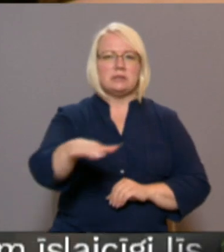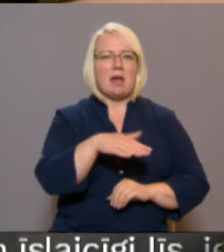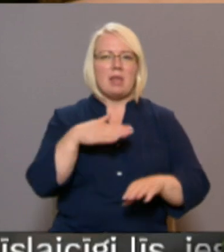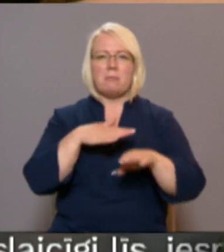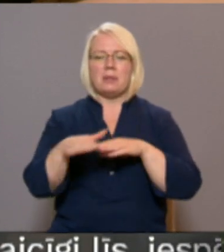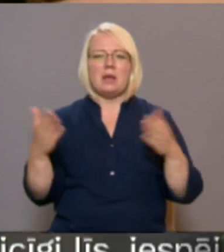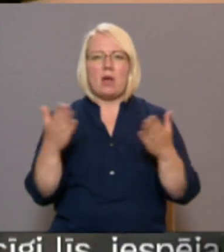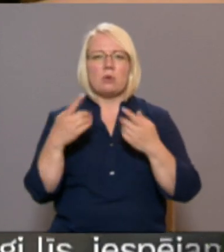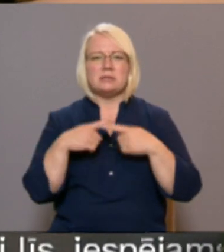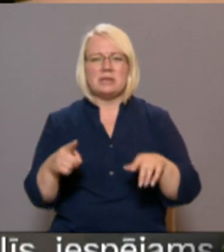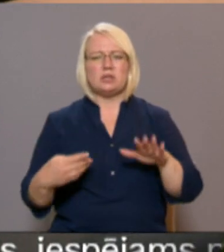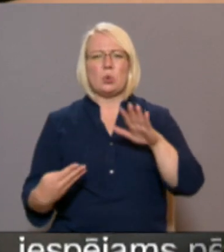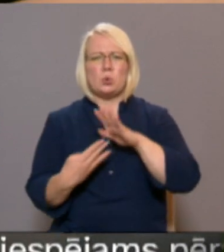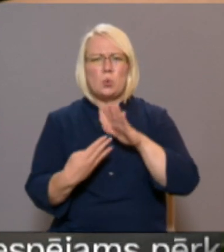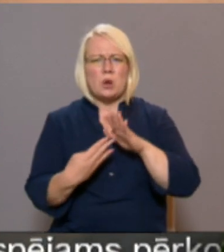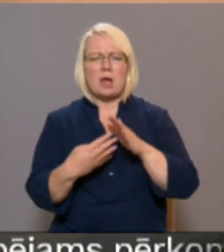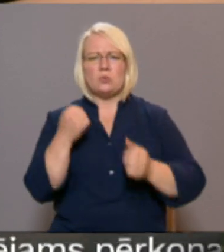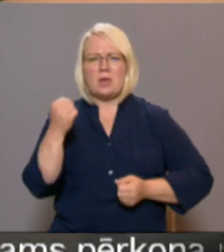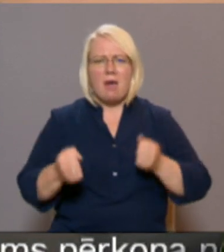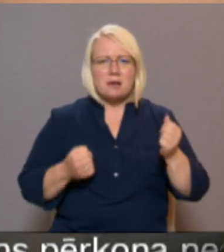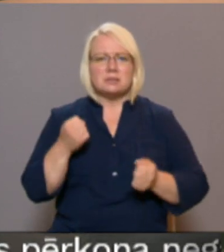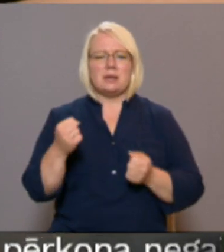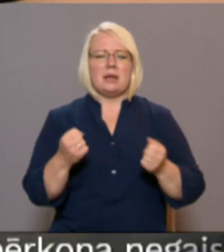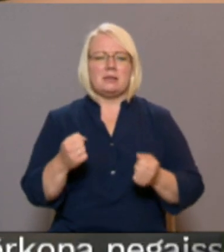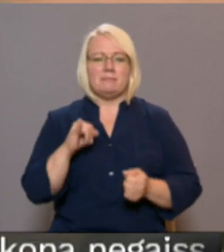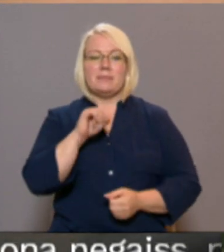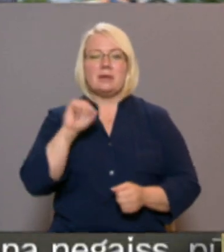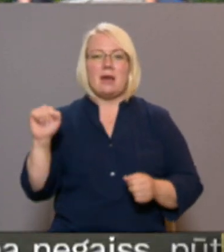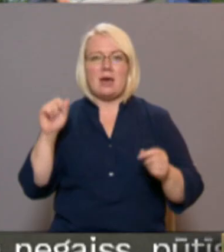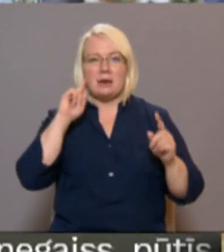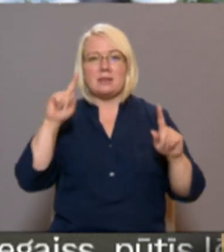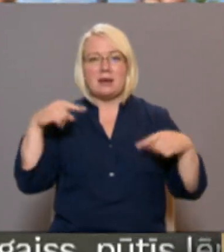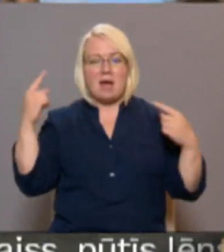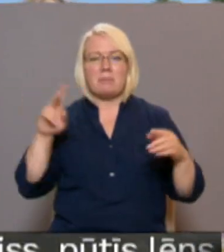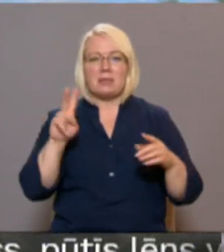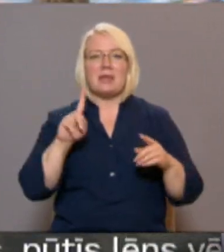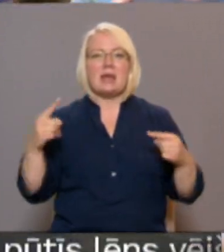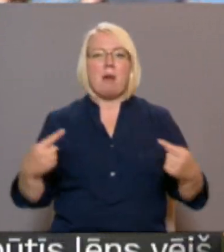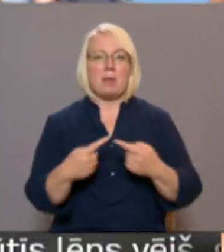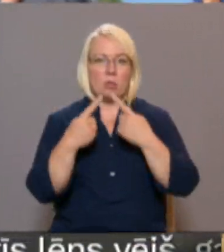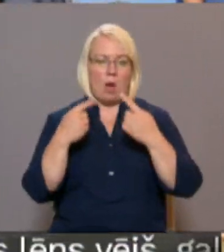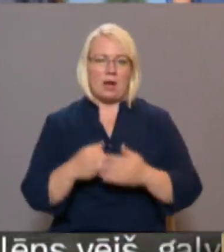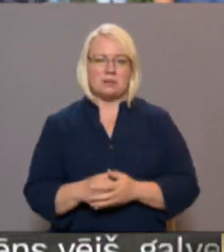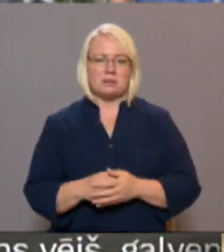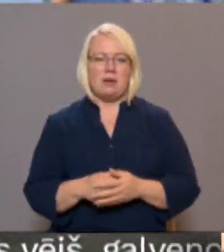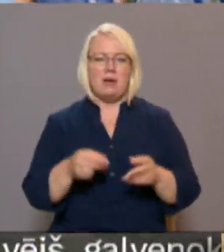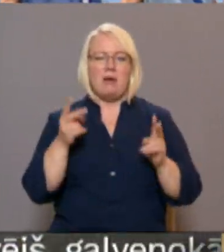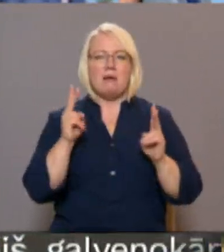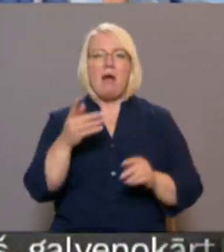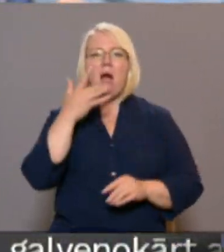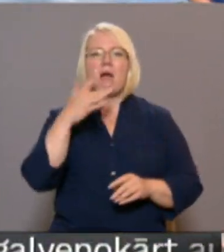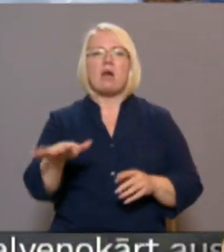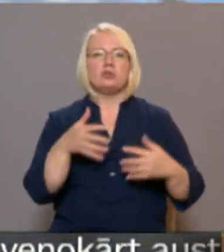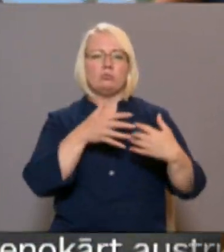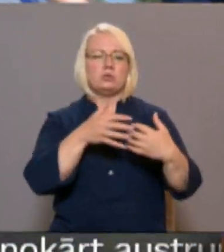cits. Durās, kājās un jāskrien. Un, jā. Nu, ir traki, bet ir jāpielāgojas. Kā jūs ar to karstumu